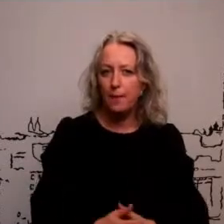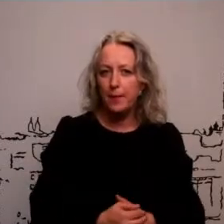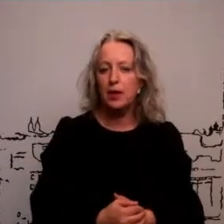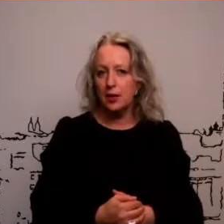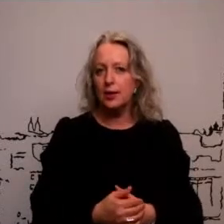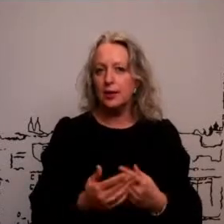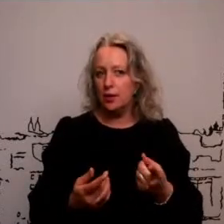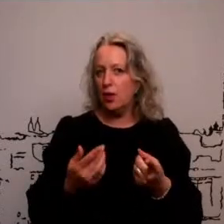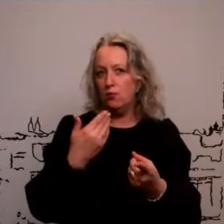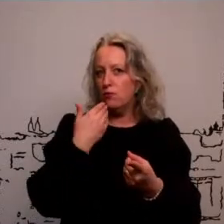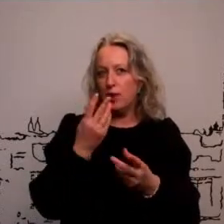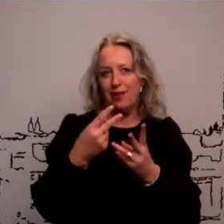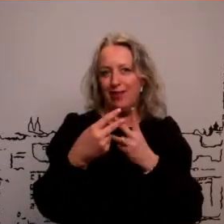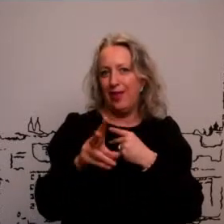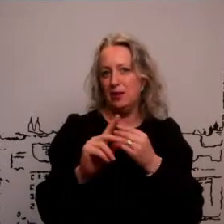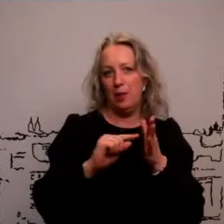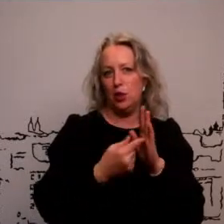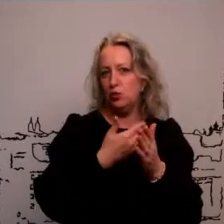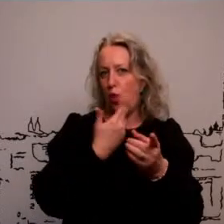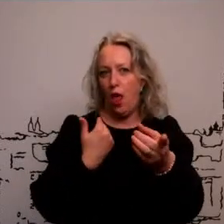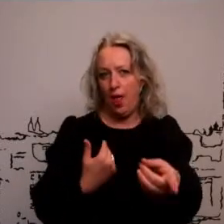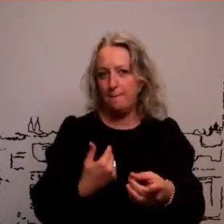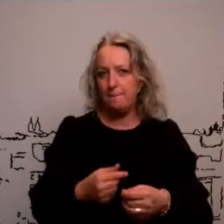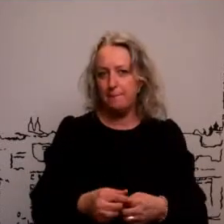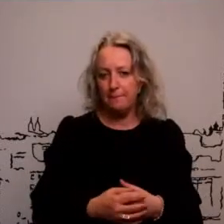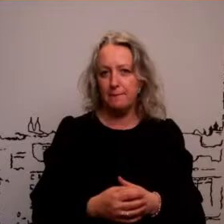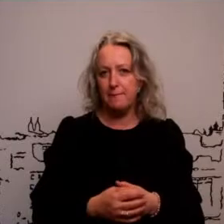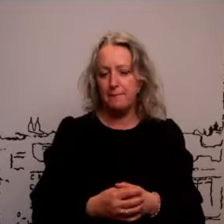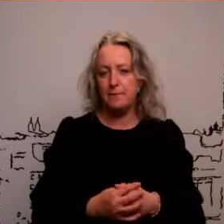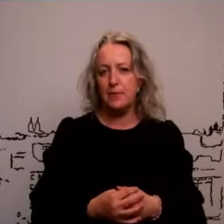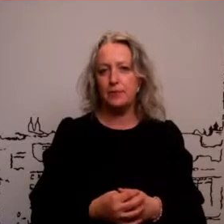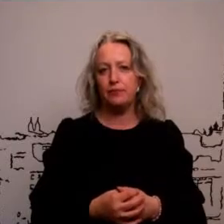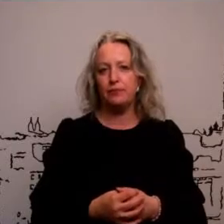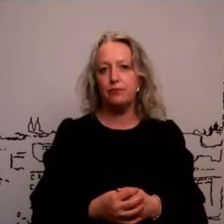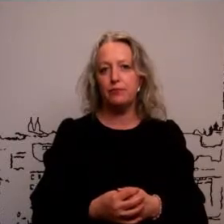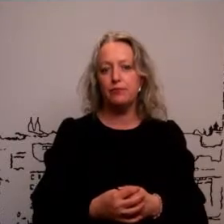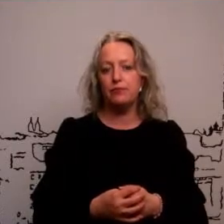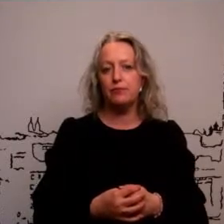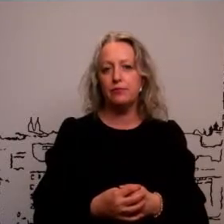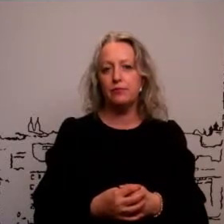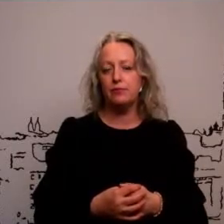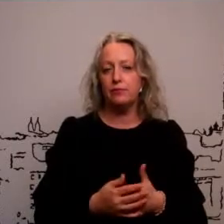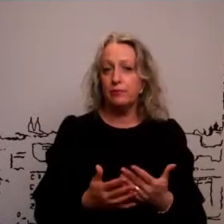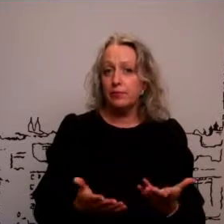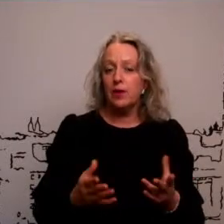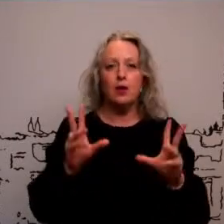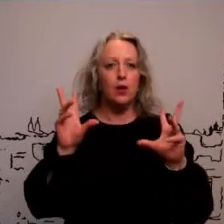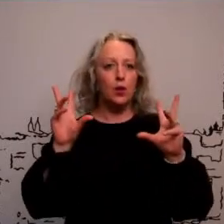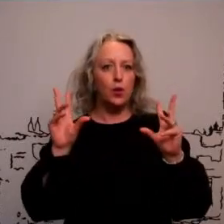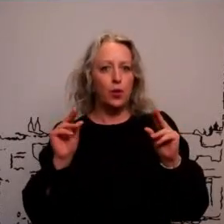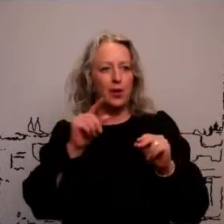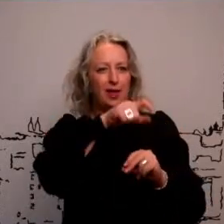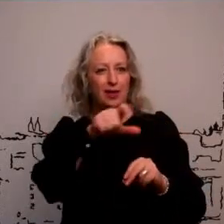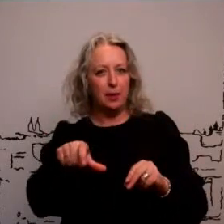ju muud nagu eesmärki inimesel ei ole. Et noh, õnneks need inimesed